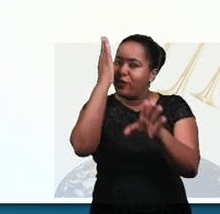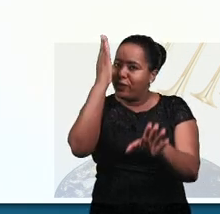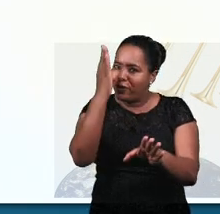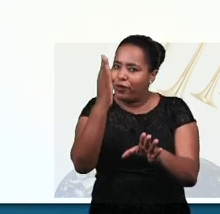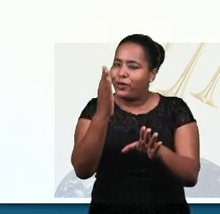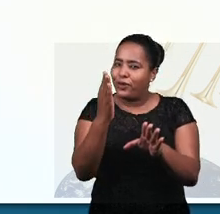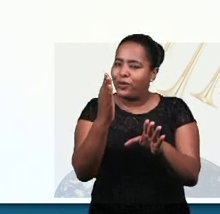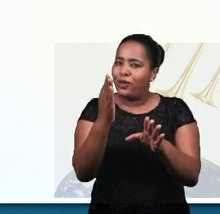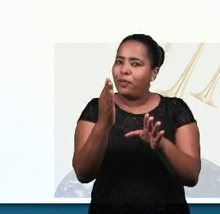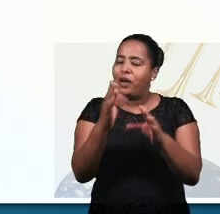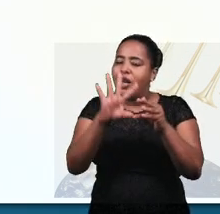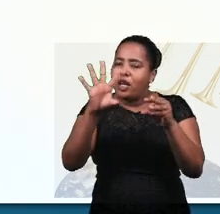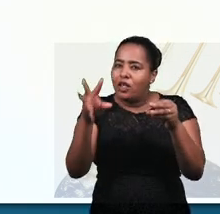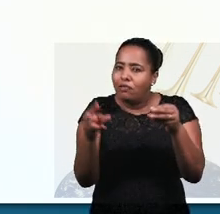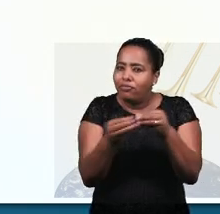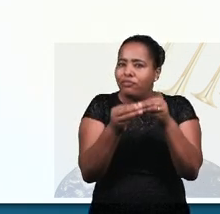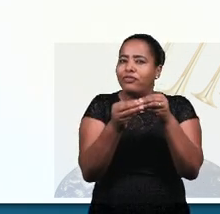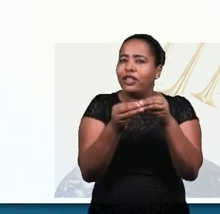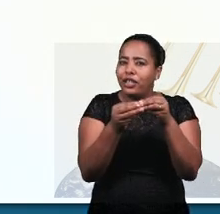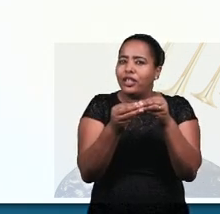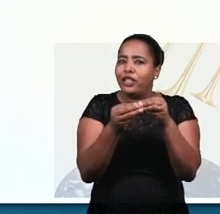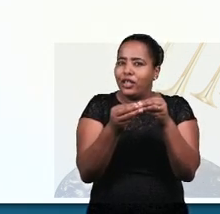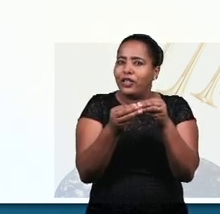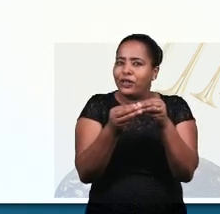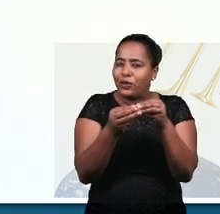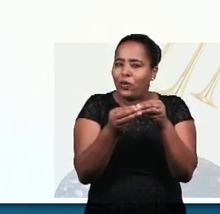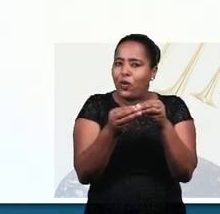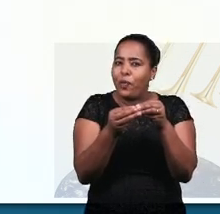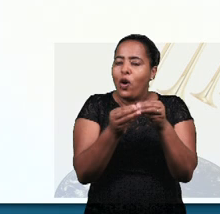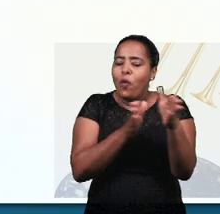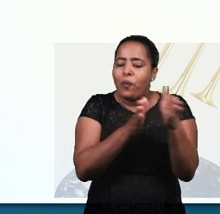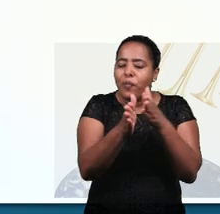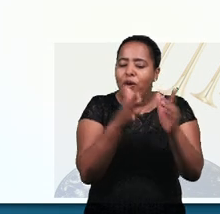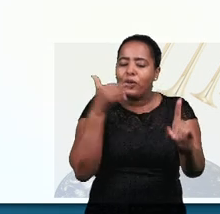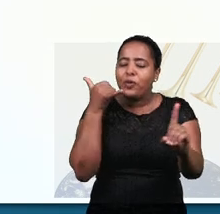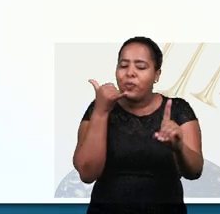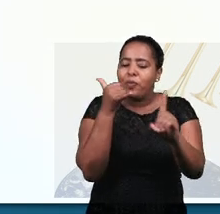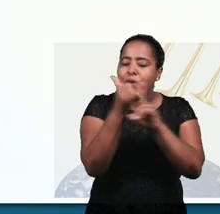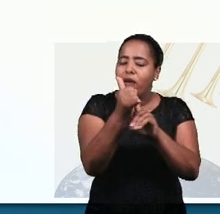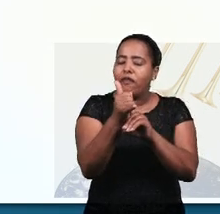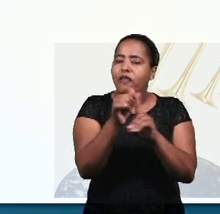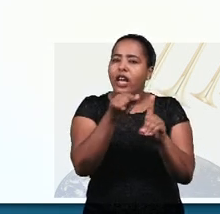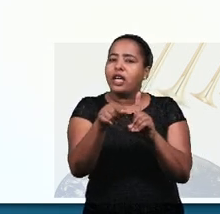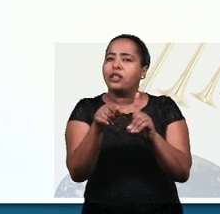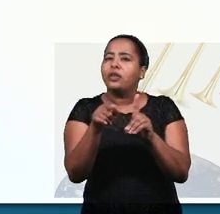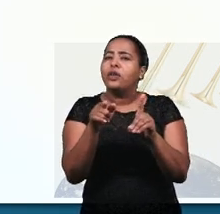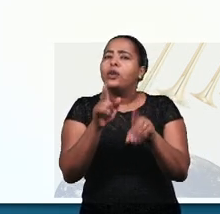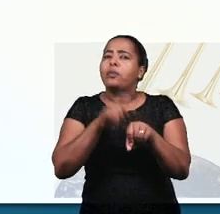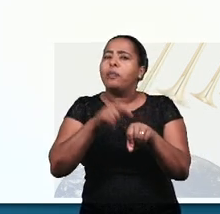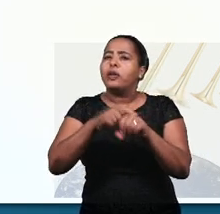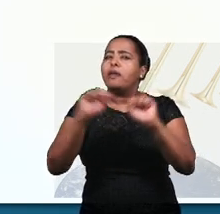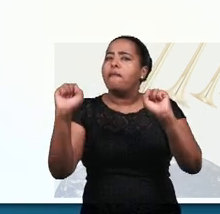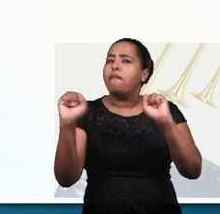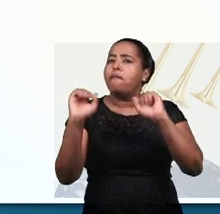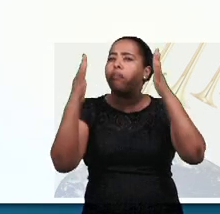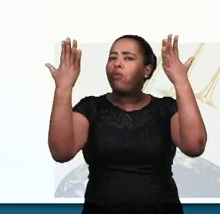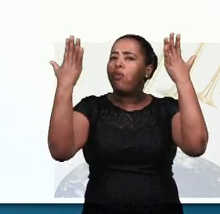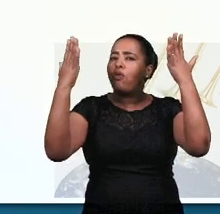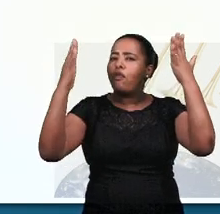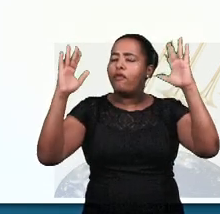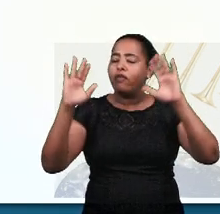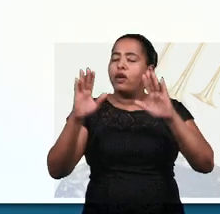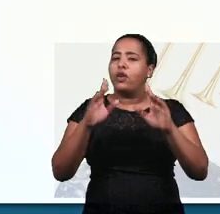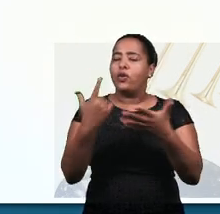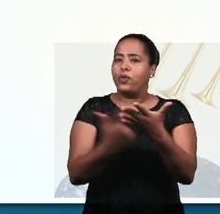résumer la position prophétique de l'Église dans la période qu'on célébrait les noces, dans le livre